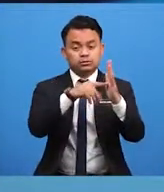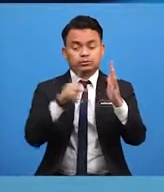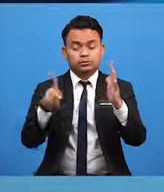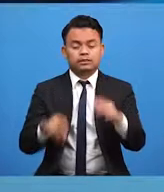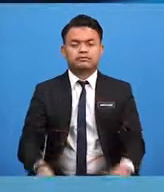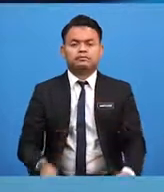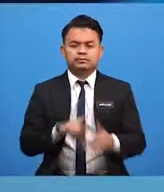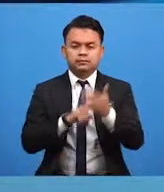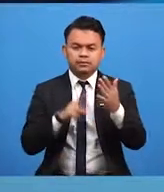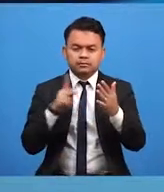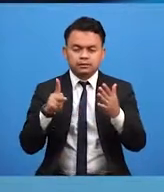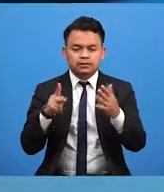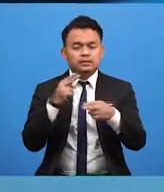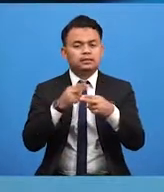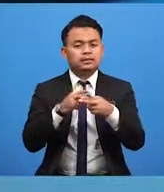Apakah nama bahan ini?